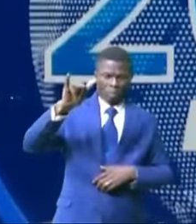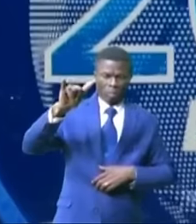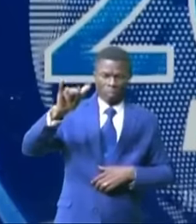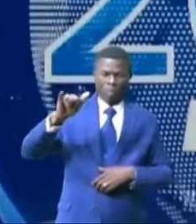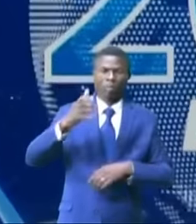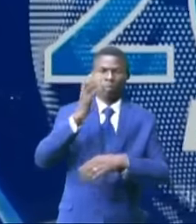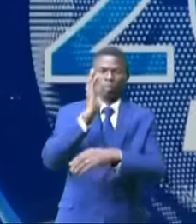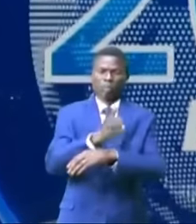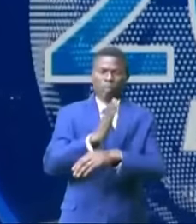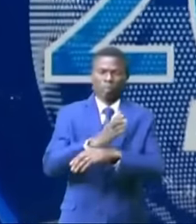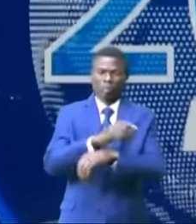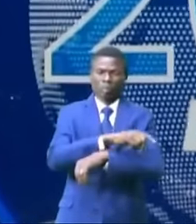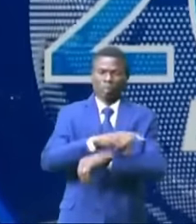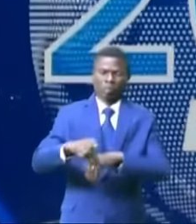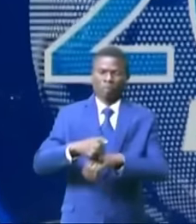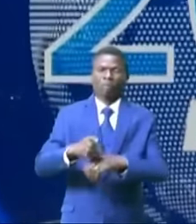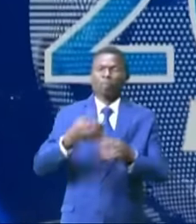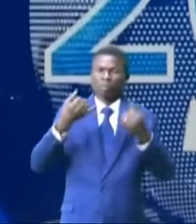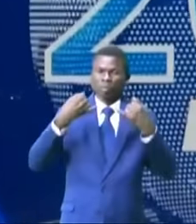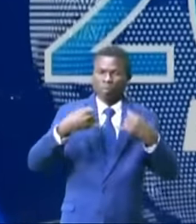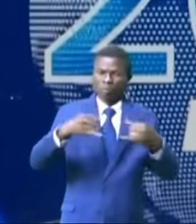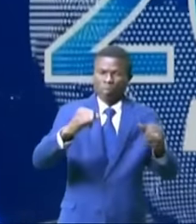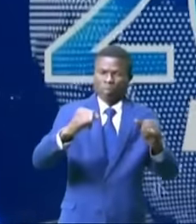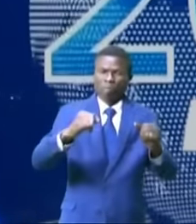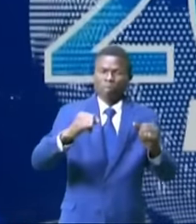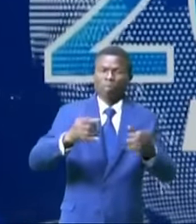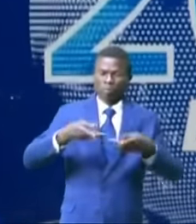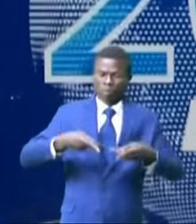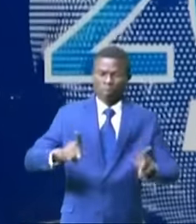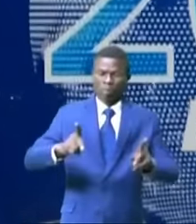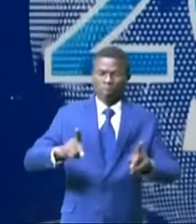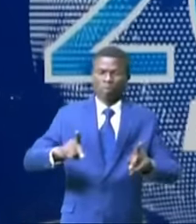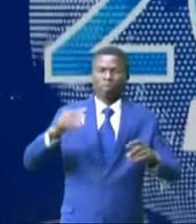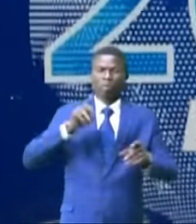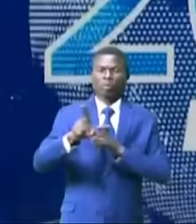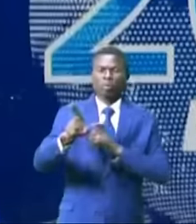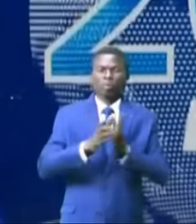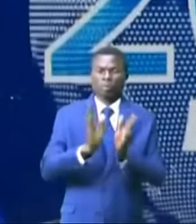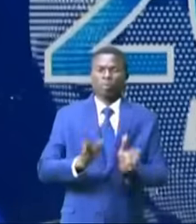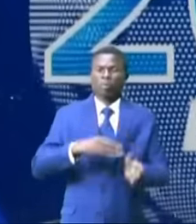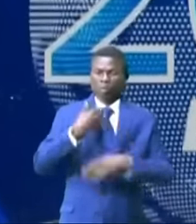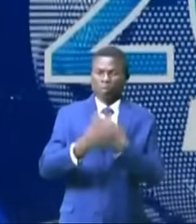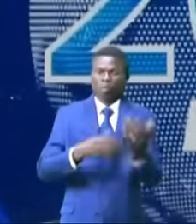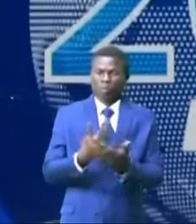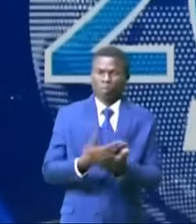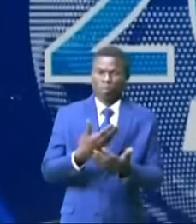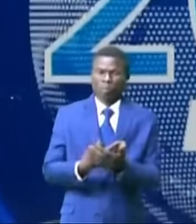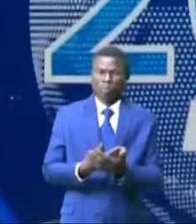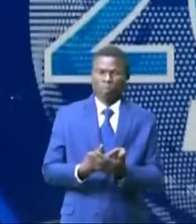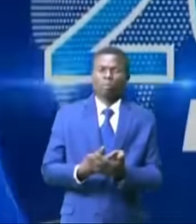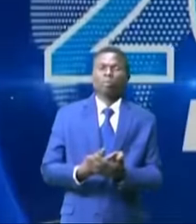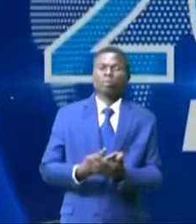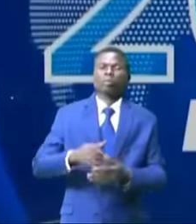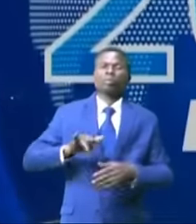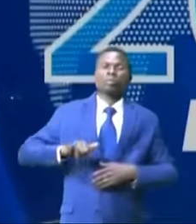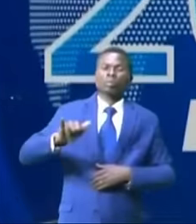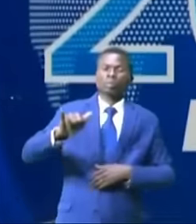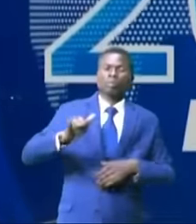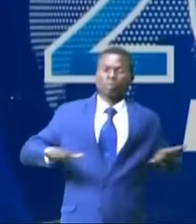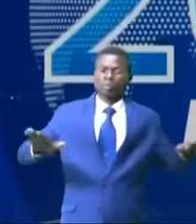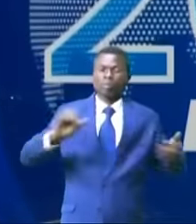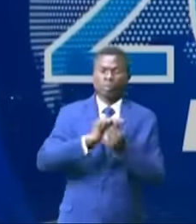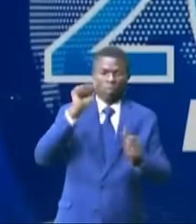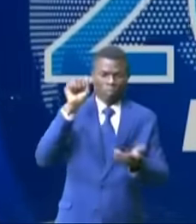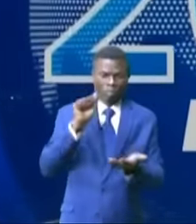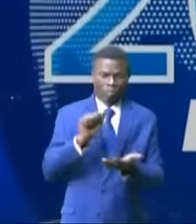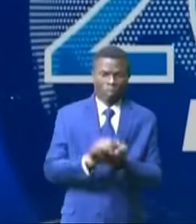a instruit le directeur général afin qu'elle remette à niveau et sans délai ses infrastructures et que pareil incident